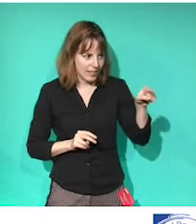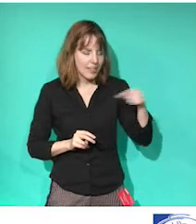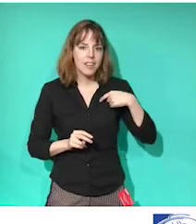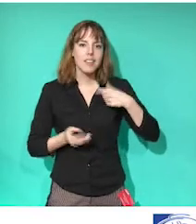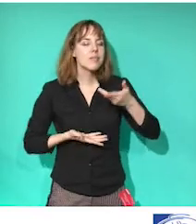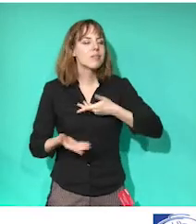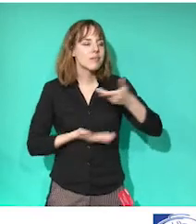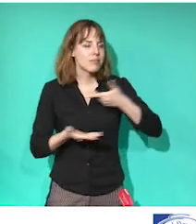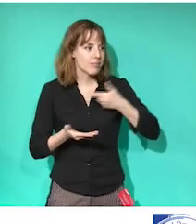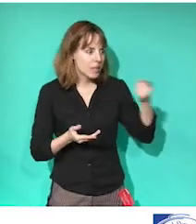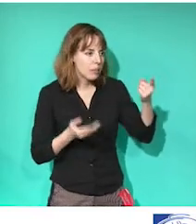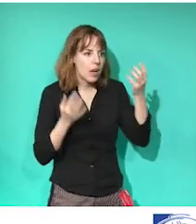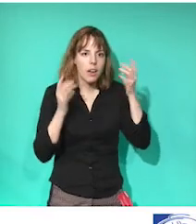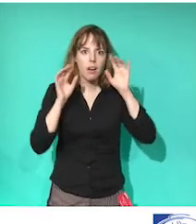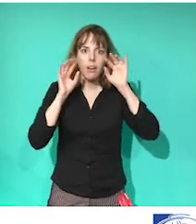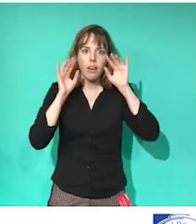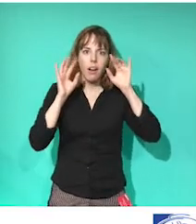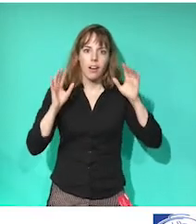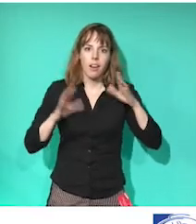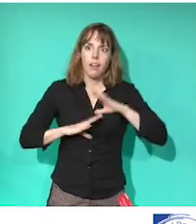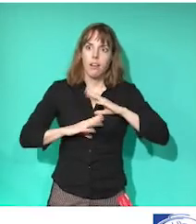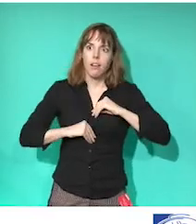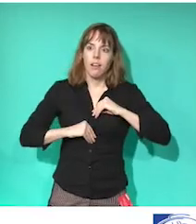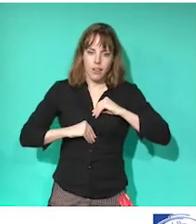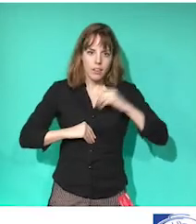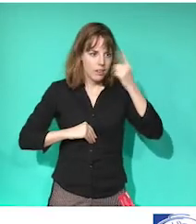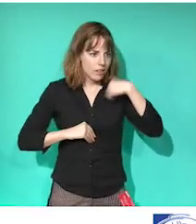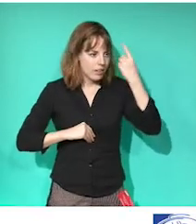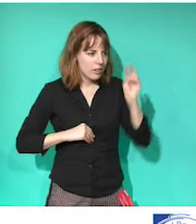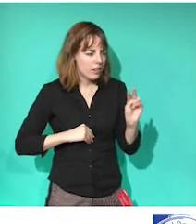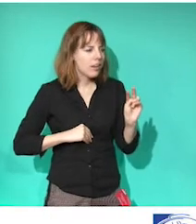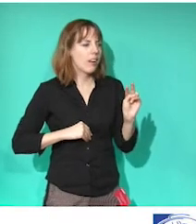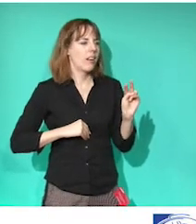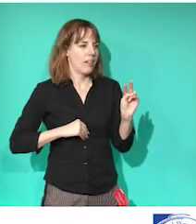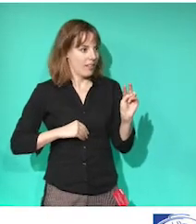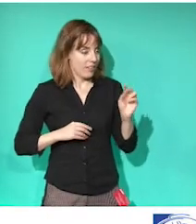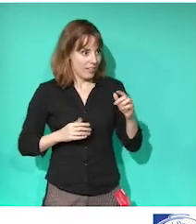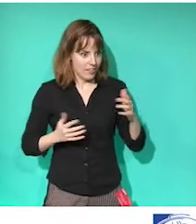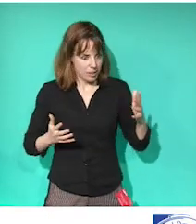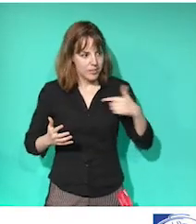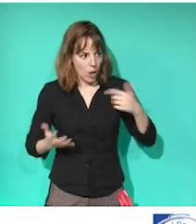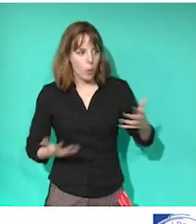s'allument et cette espèce de soulagement et d'encouragement qui est